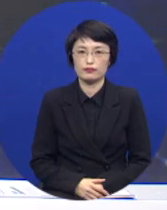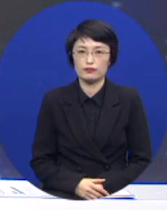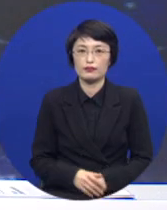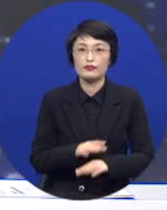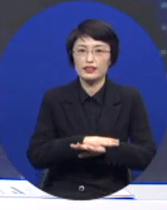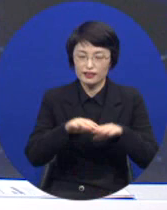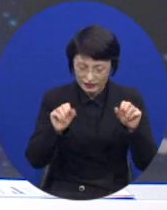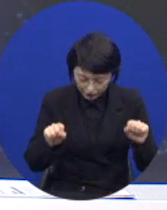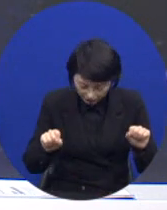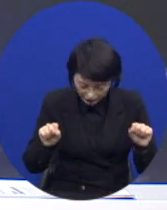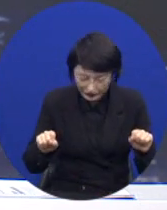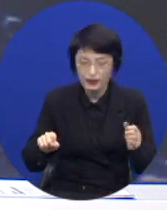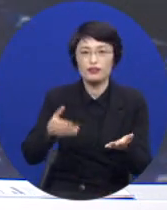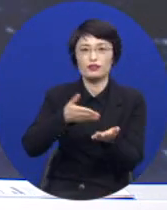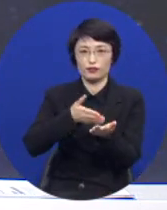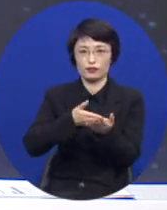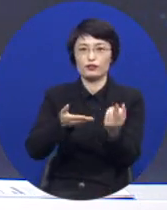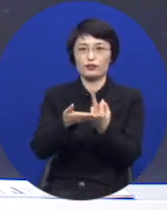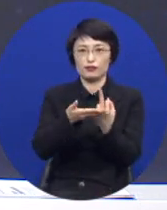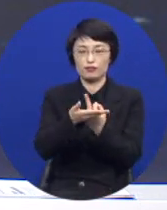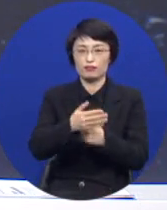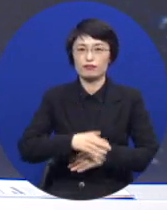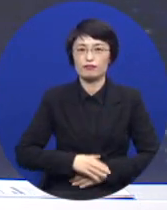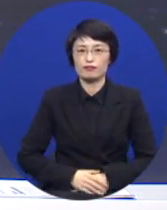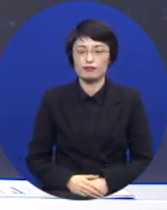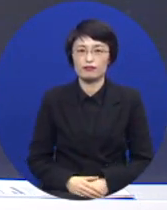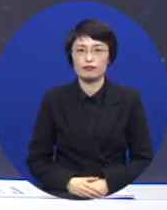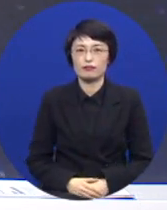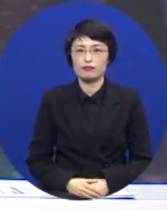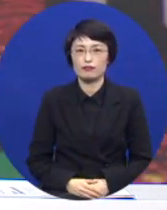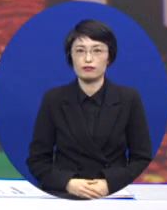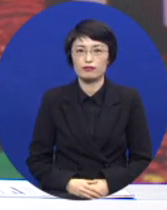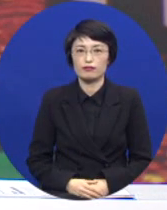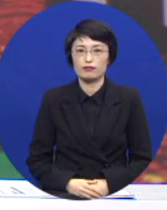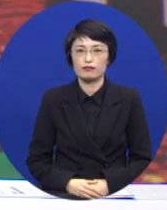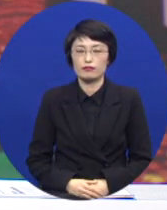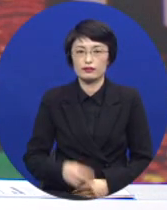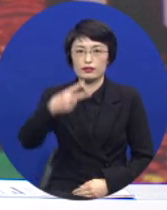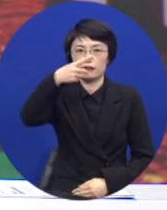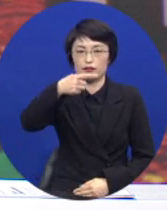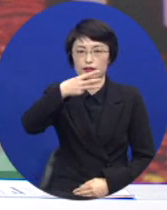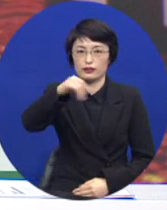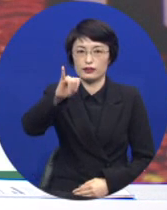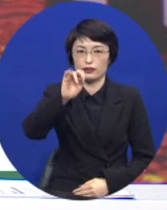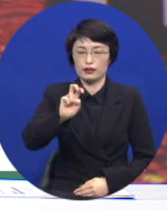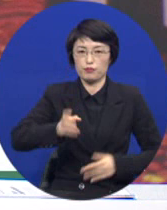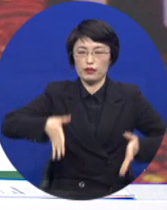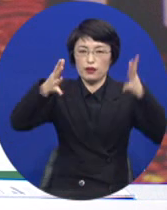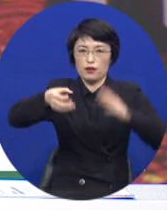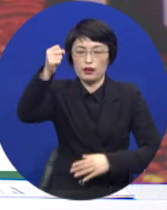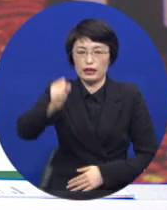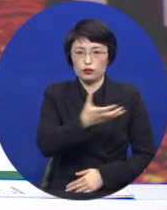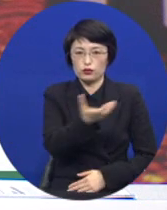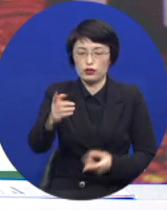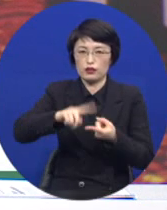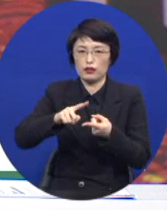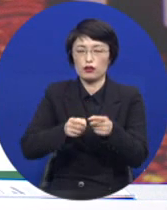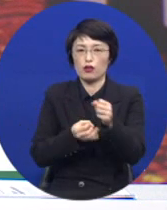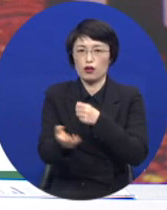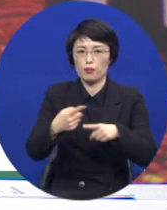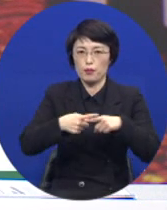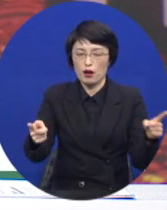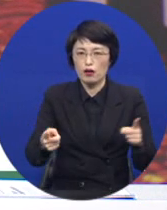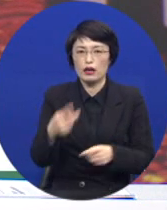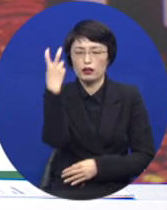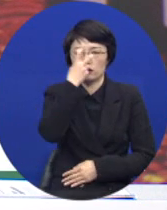시청자 여러분 안녕하십니까 뉴스데스크 쳐줍니다 드림 타워 카지노 이전에 대한 영향평가 심의를 앞두고 도민